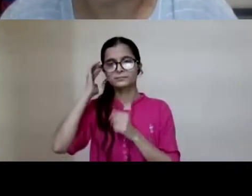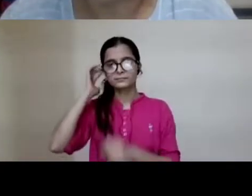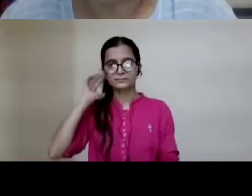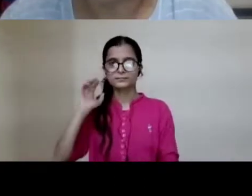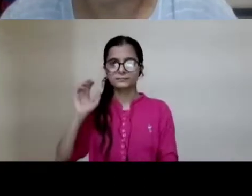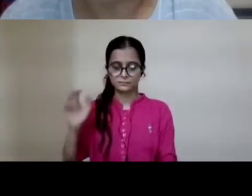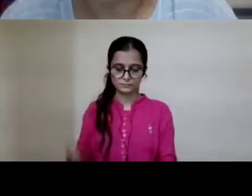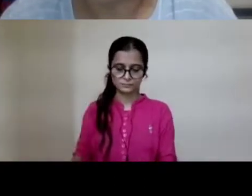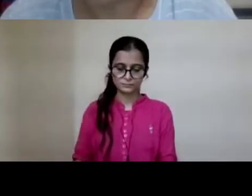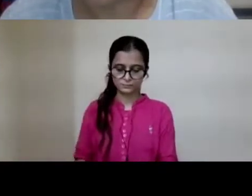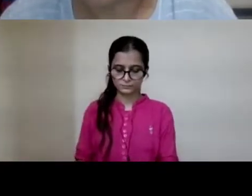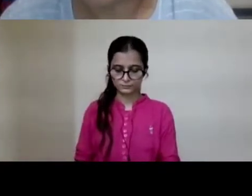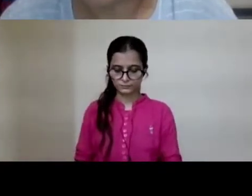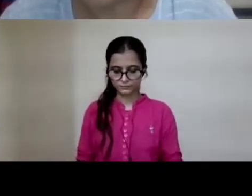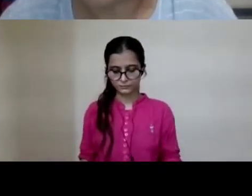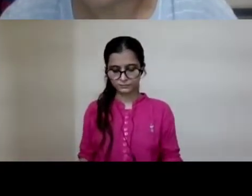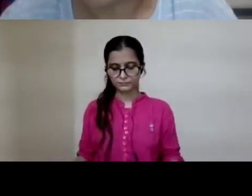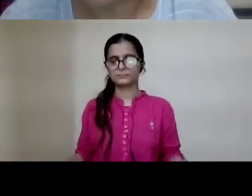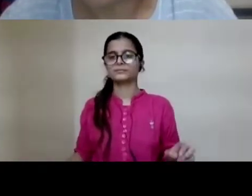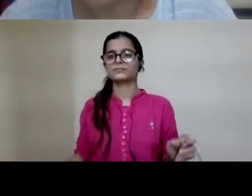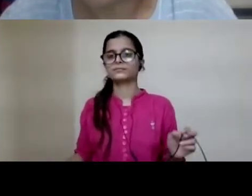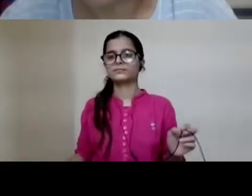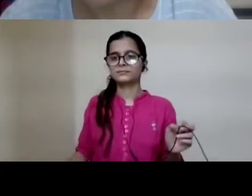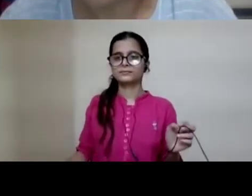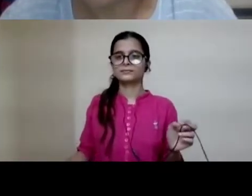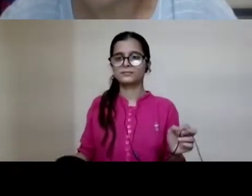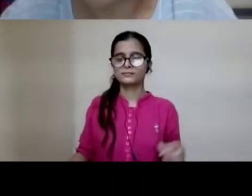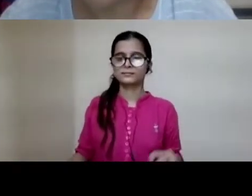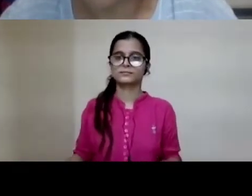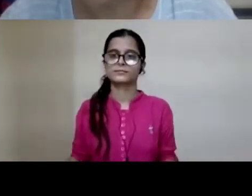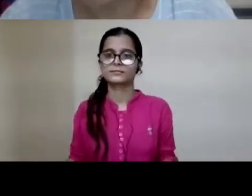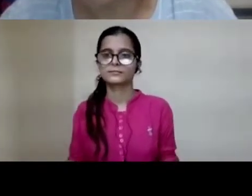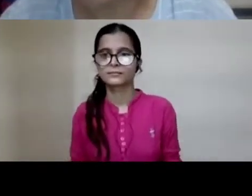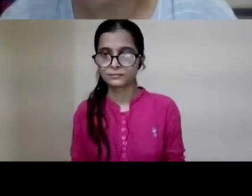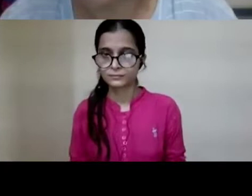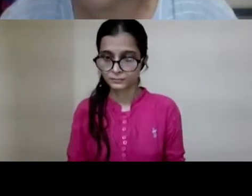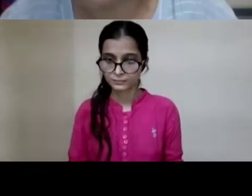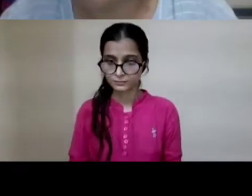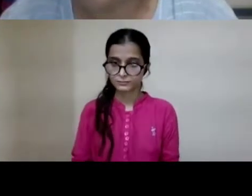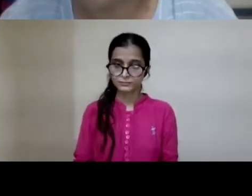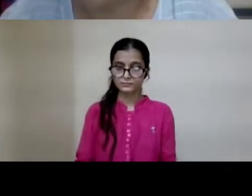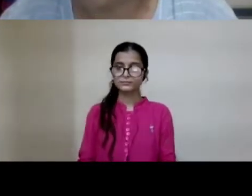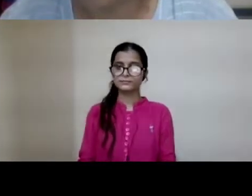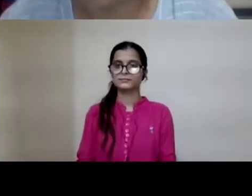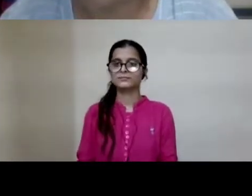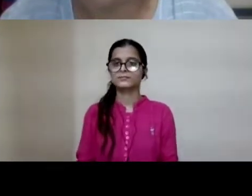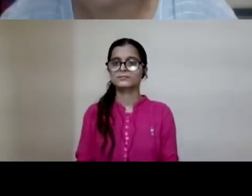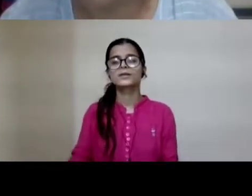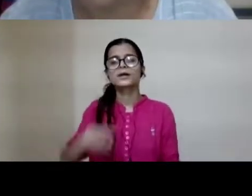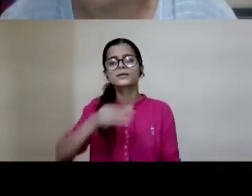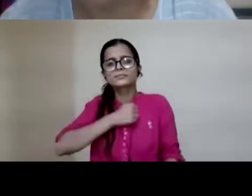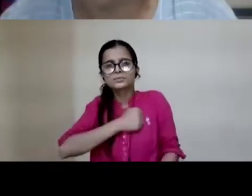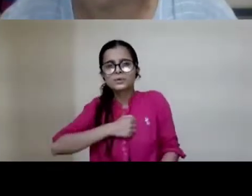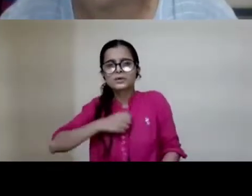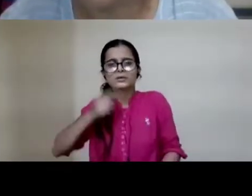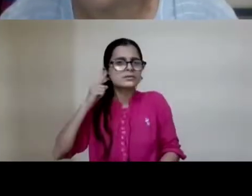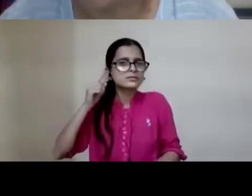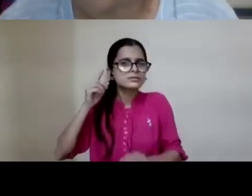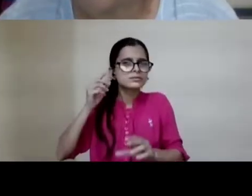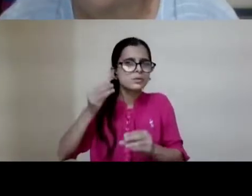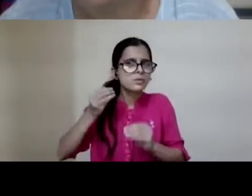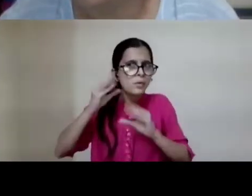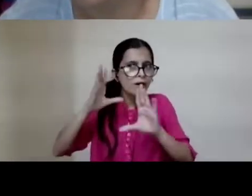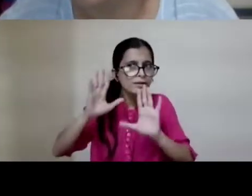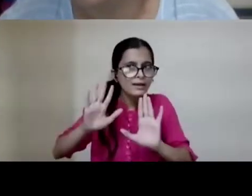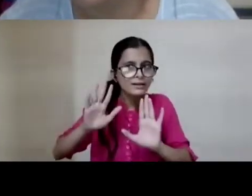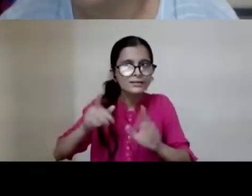बना देना, बाकी पालक का सब्जी प्याज। I'm sorry, somebody has their microphone on and we're getting the dinner